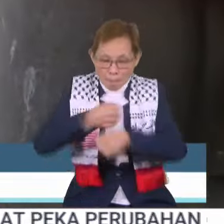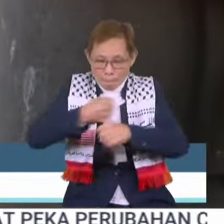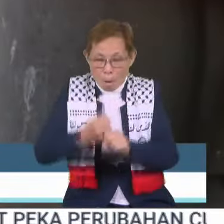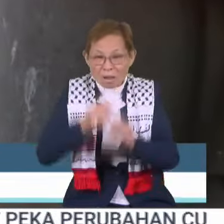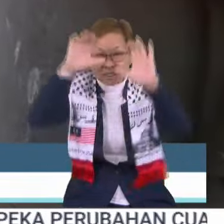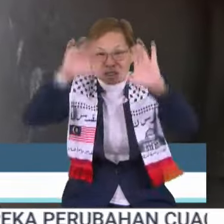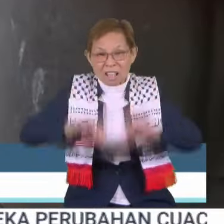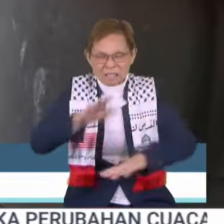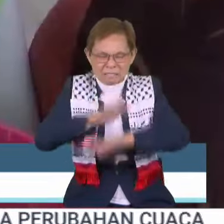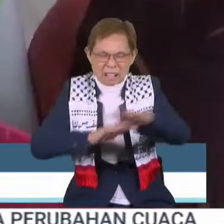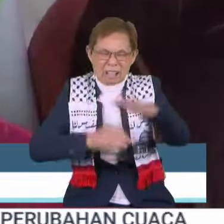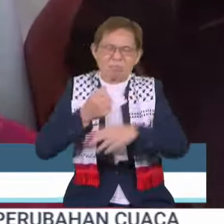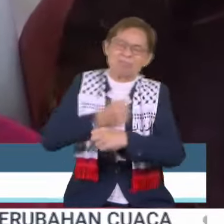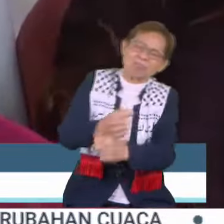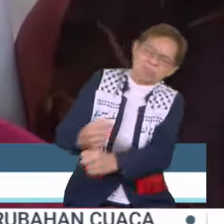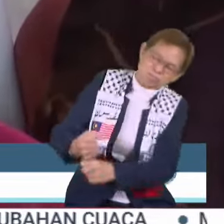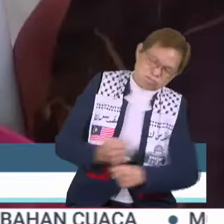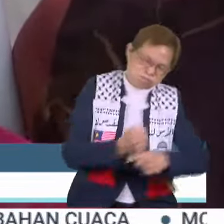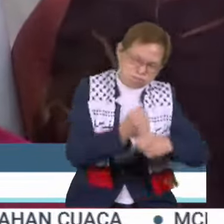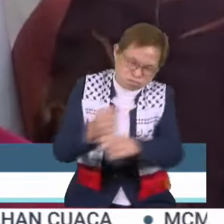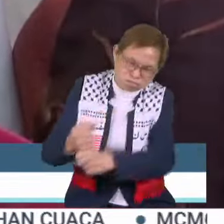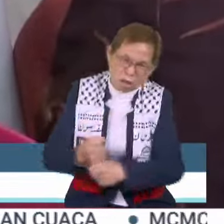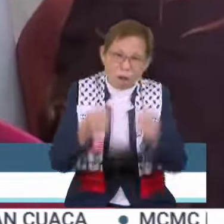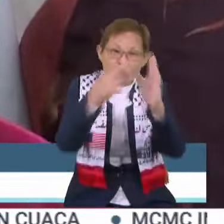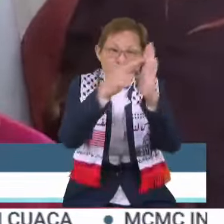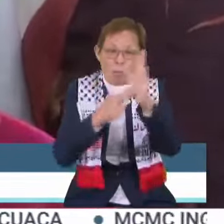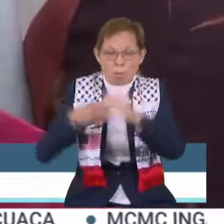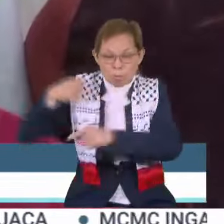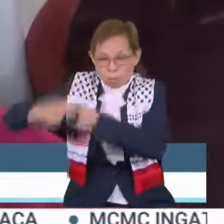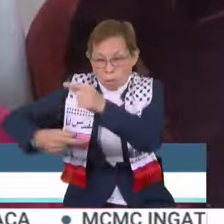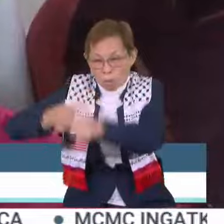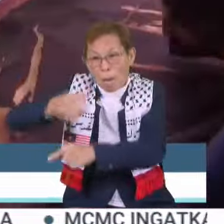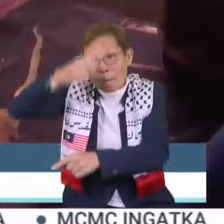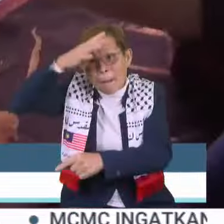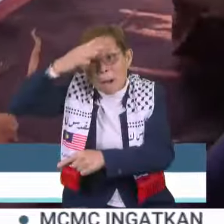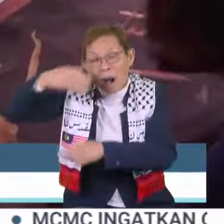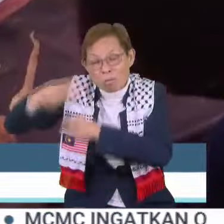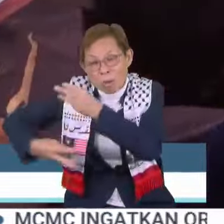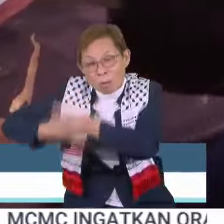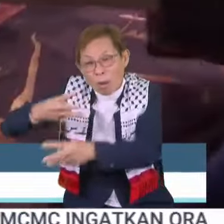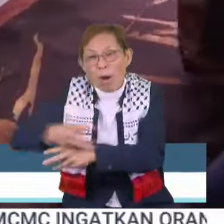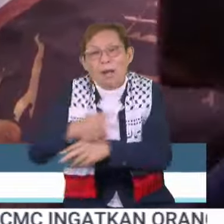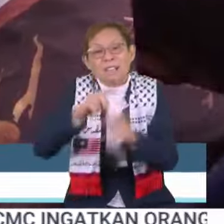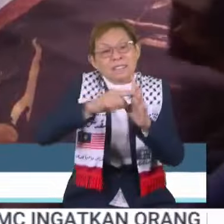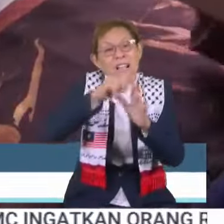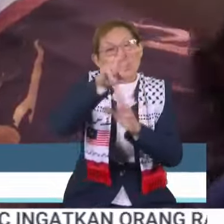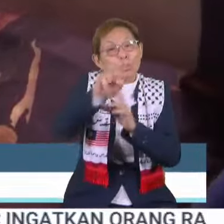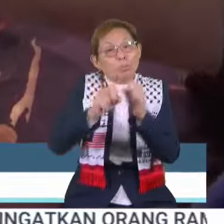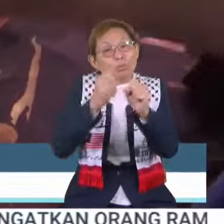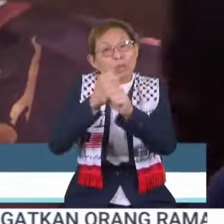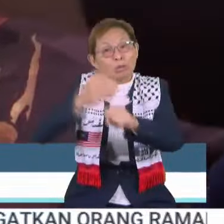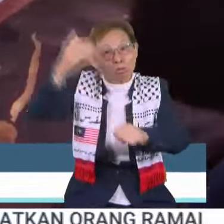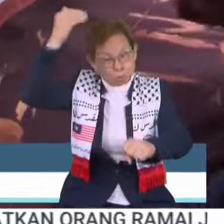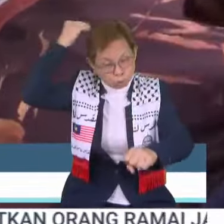Penghasilan cara manual itu menggunakan teknik dan resepi yang diwarisi Allahyarham bapanya sejak 2 dekad lalu.